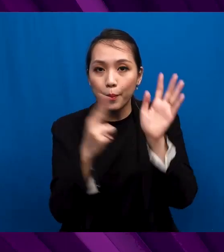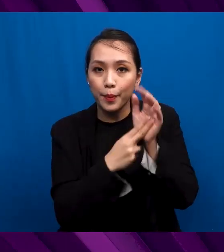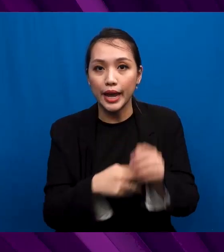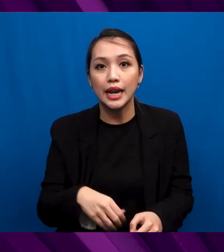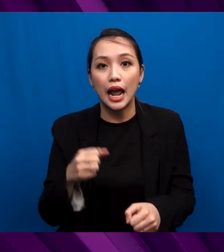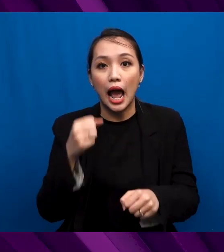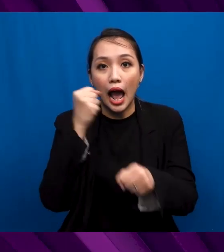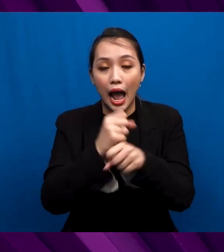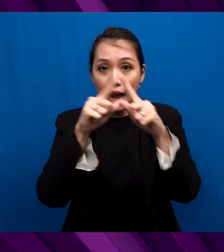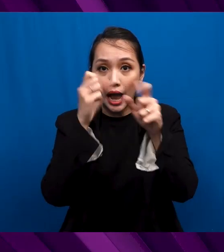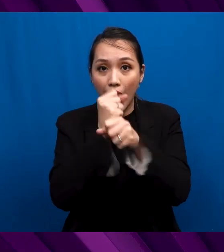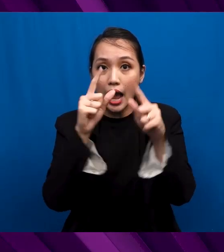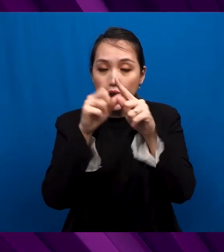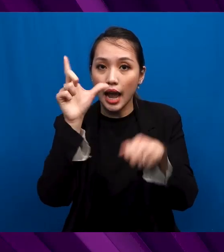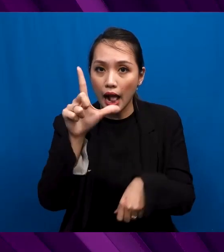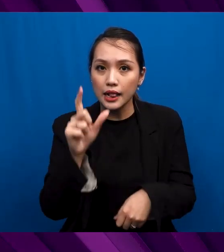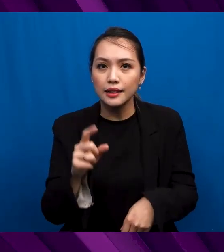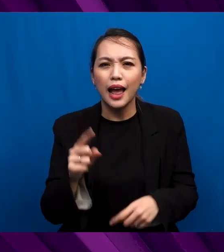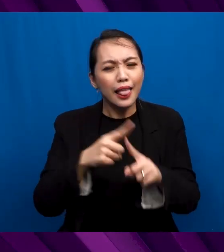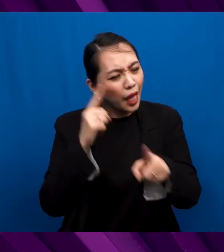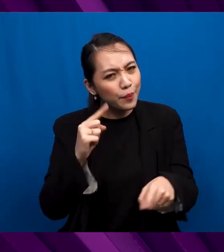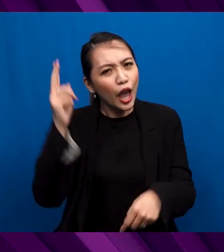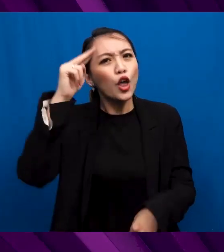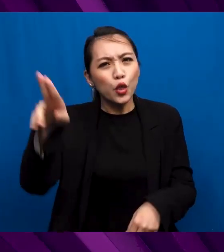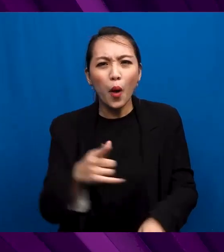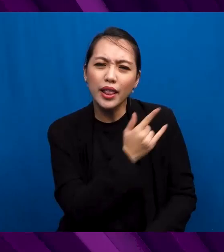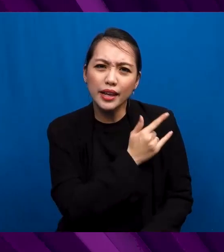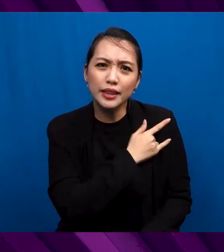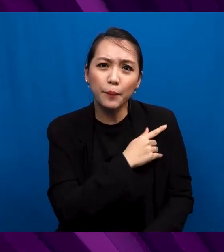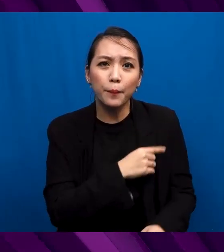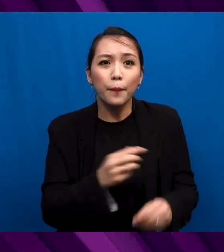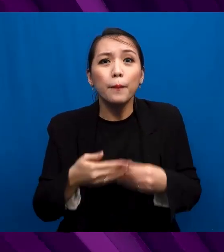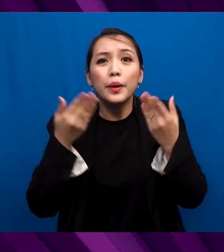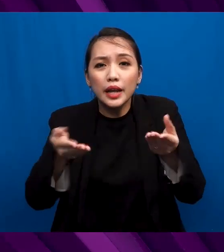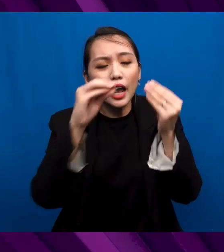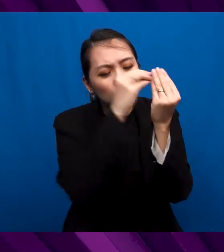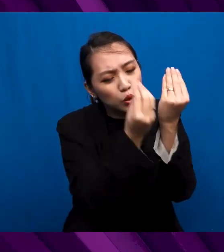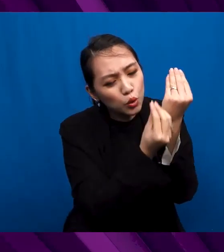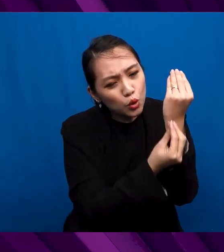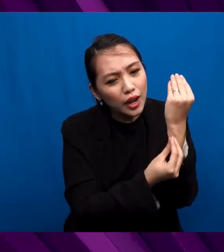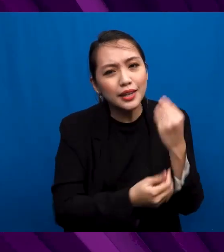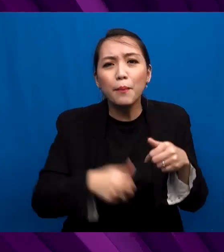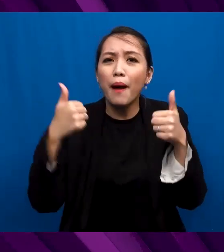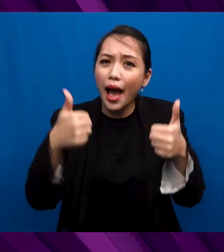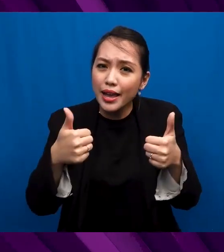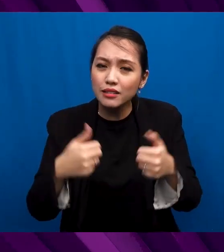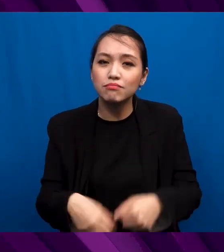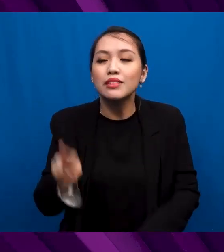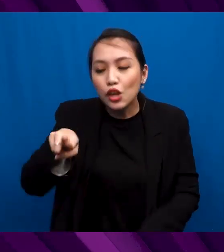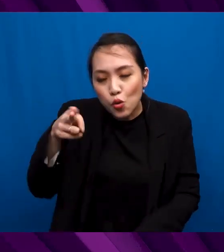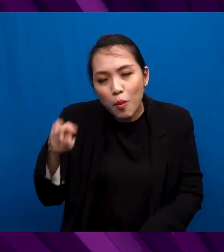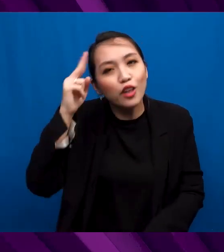harga mahal. Ya, sedikit banyak ada sedikit kemiripan dengan nenek moyangnya. Ruben ini berzina, Nabi